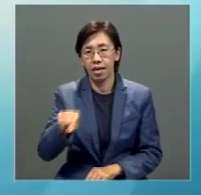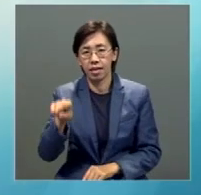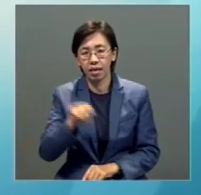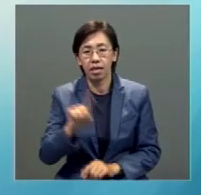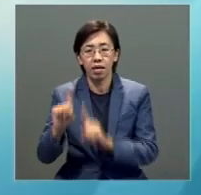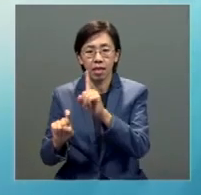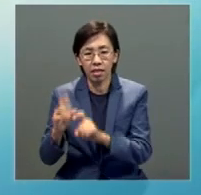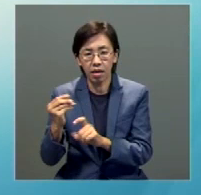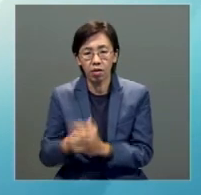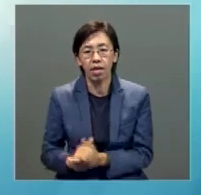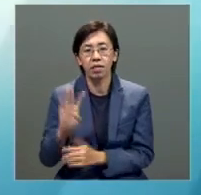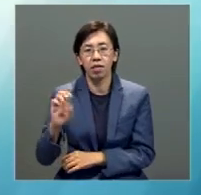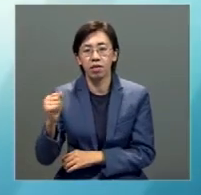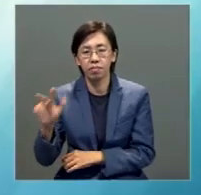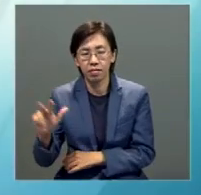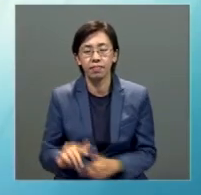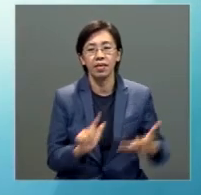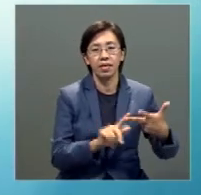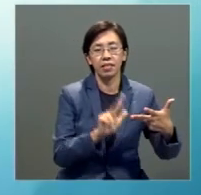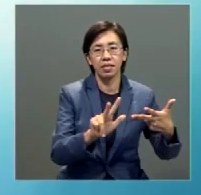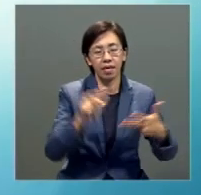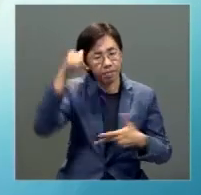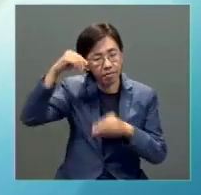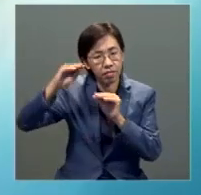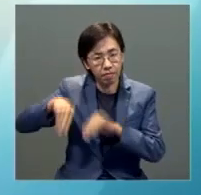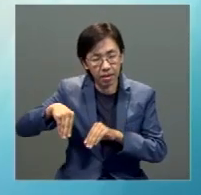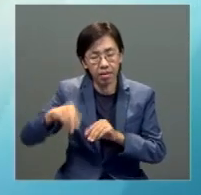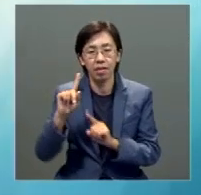อันดับถัดมาก็คืออังกฤษนะครับเสียชีวิตไป413แล้วก็สเปนนะครับอยู่ที่